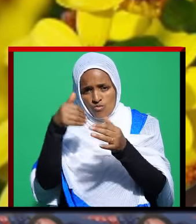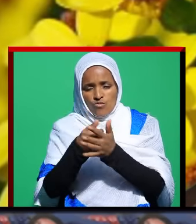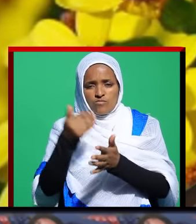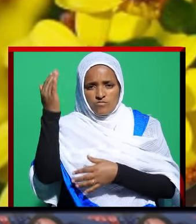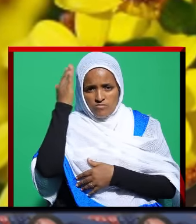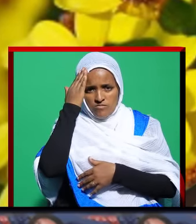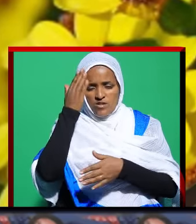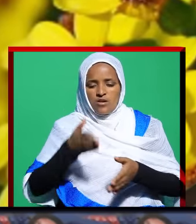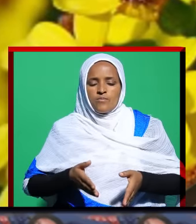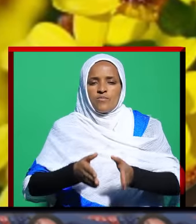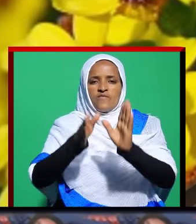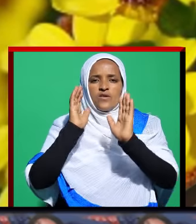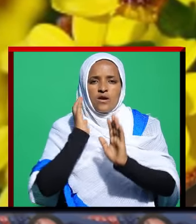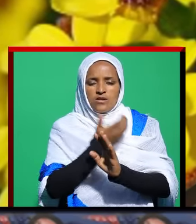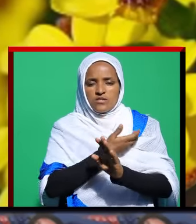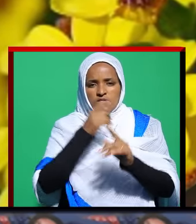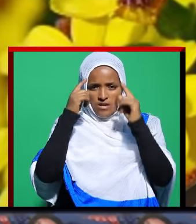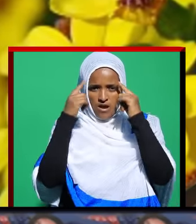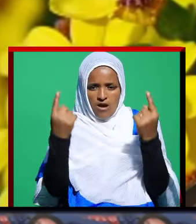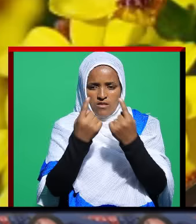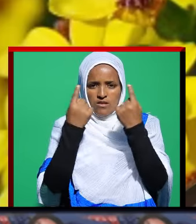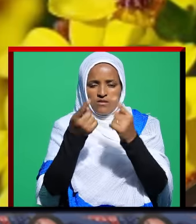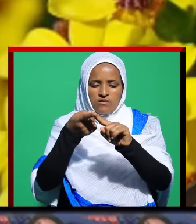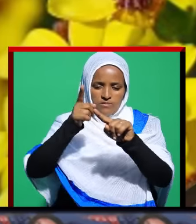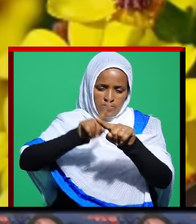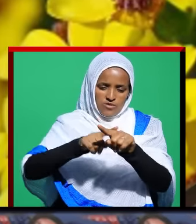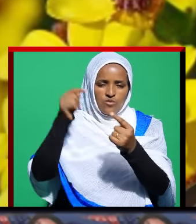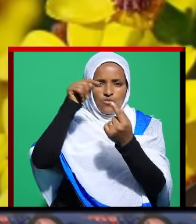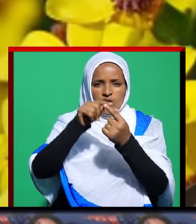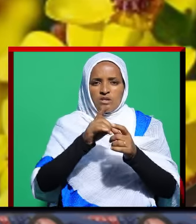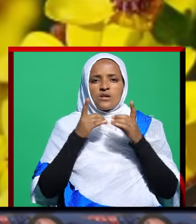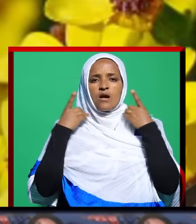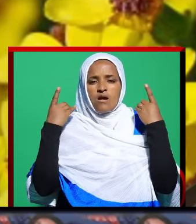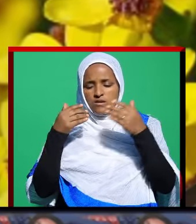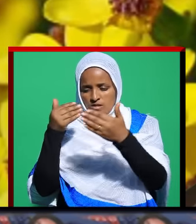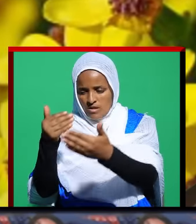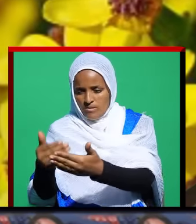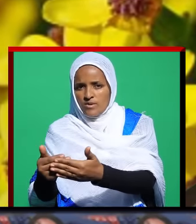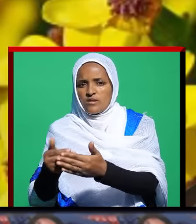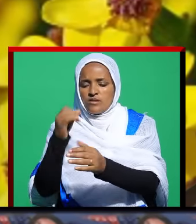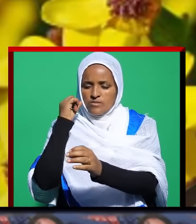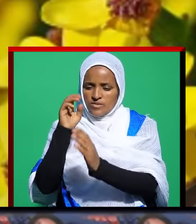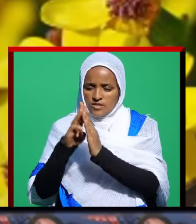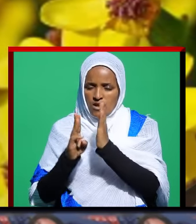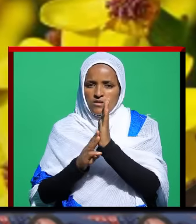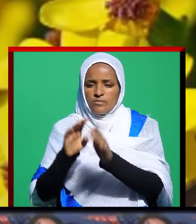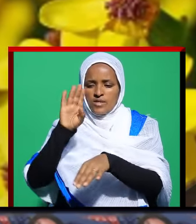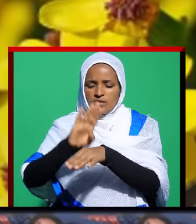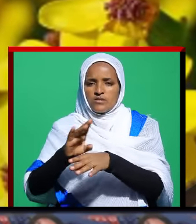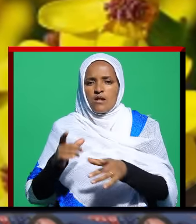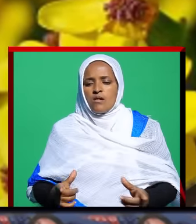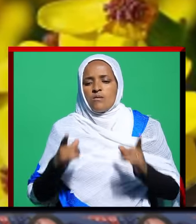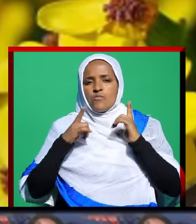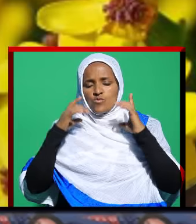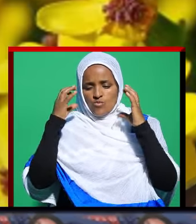እንደምናውቀው በፈቃዳችን ከኃጢአታችን ተመልሰን ወደ ካህን ቀርበን በስርዓተ ቤተ ክርስቲያን ለመኖር